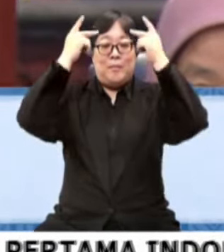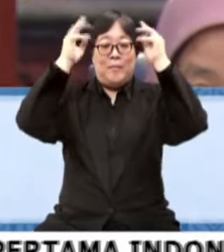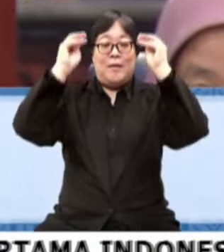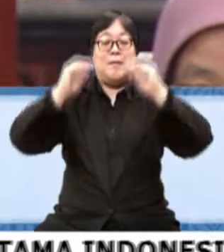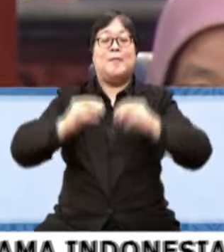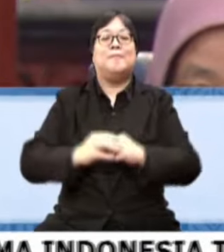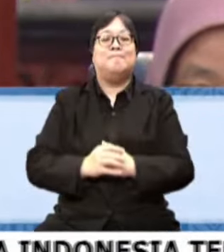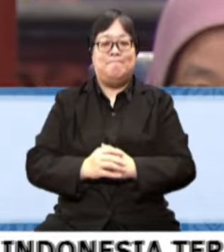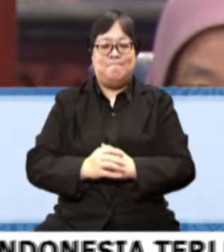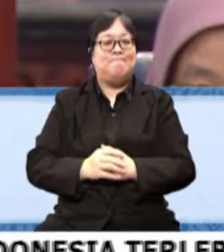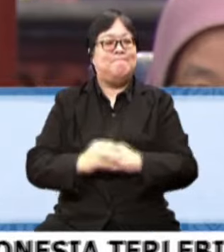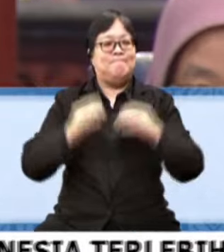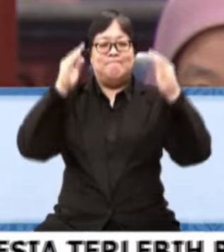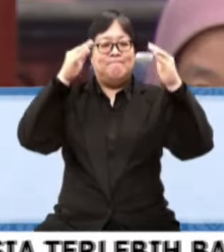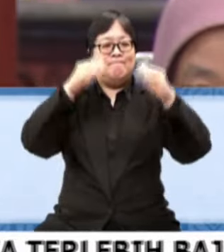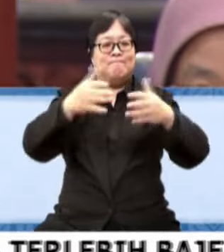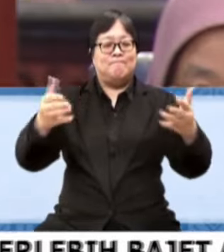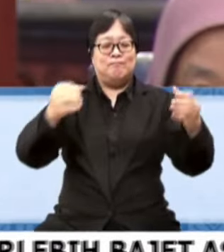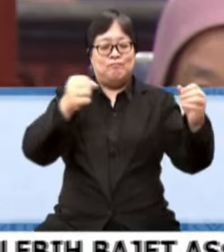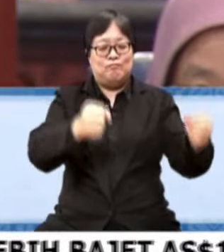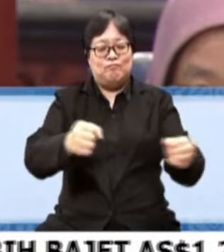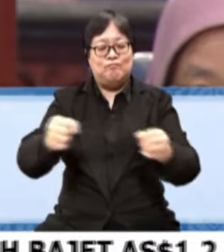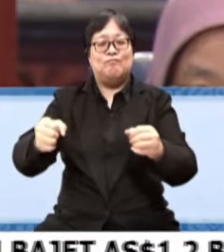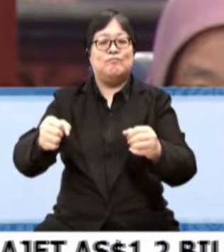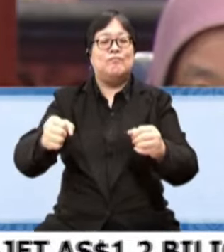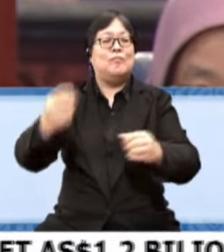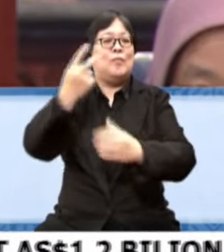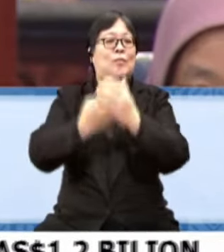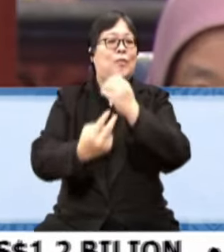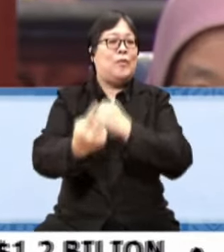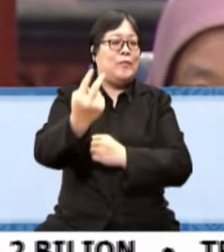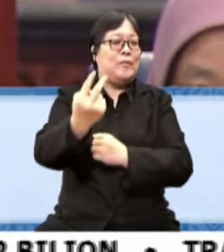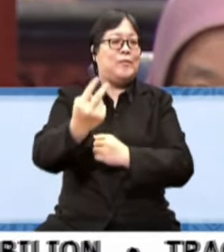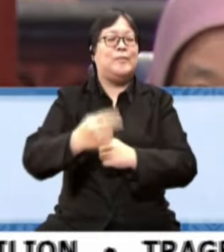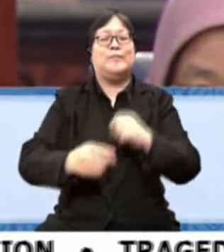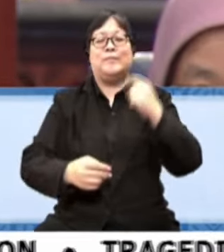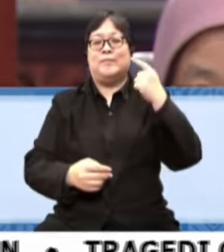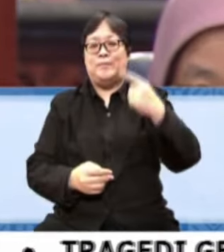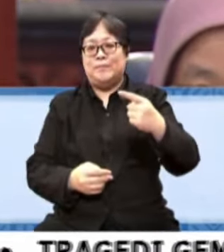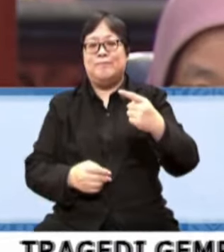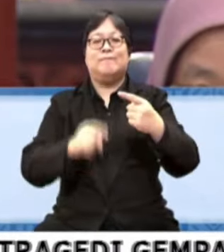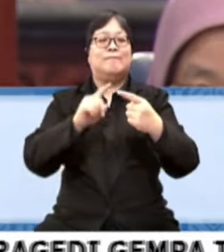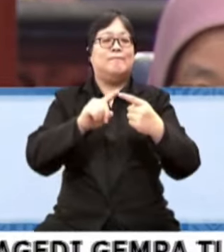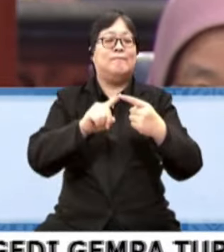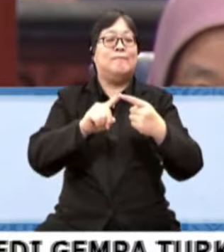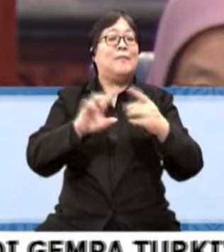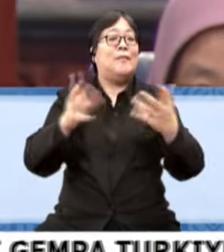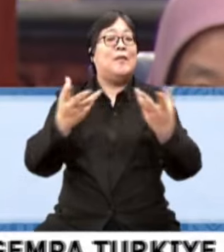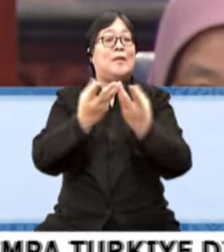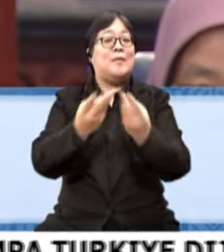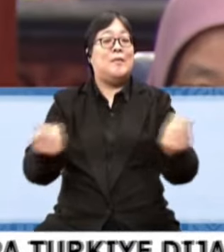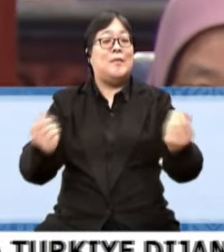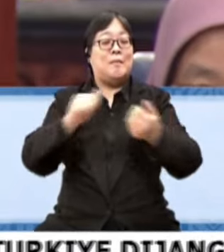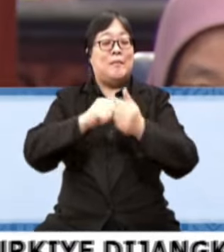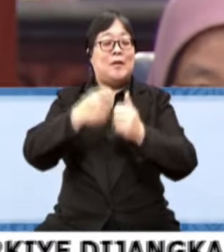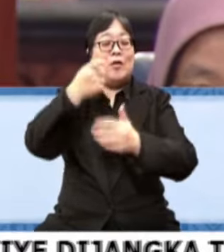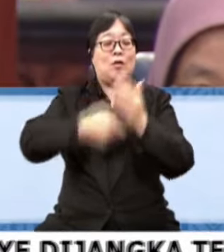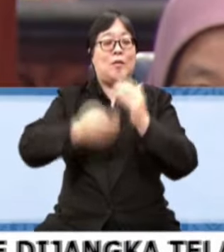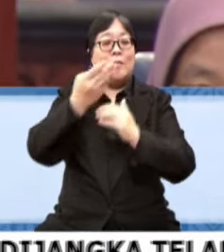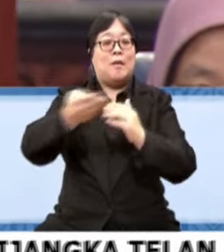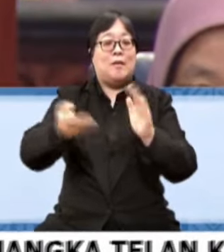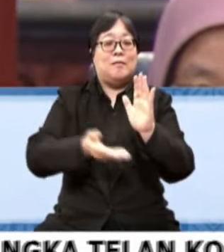akan menumpukkan kepada strategi Serampang Dua mateng yaitu petambel untuk menangani kenaikan harga barang